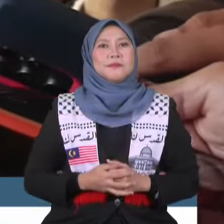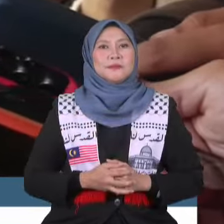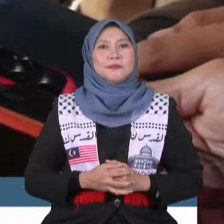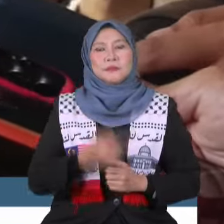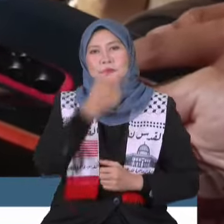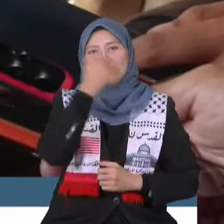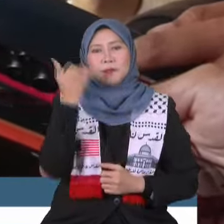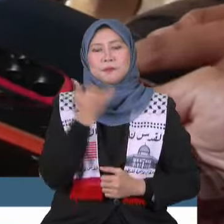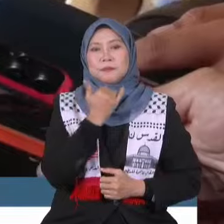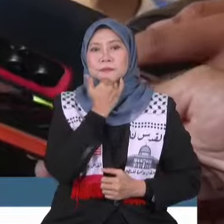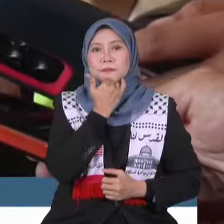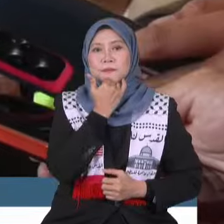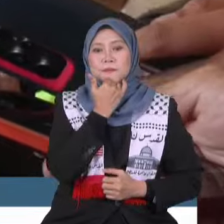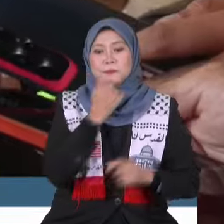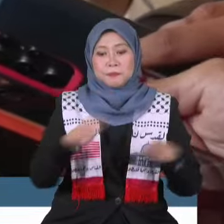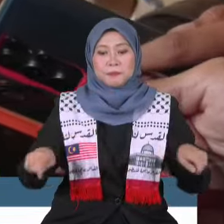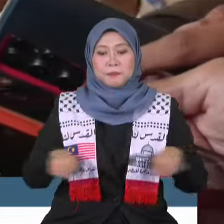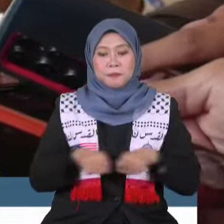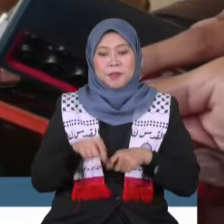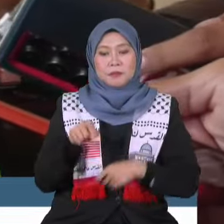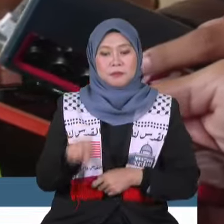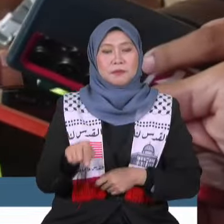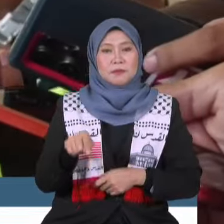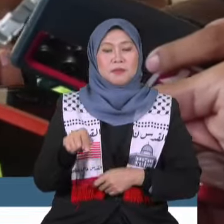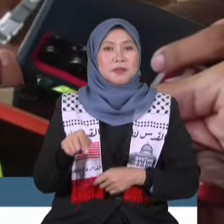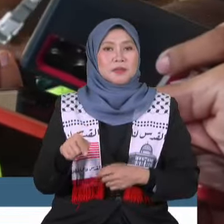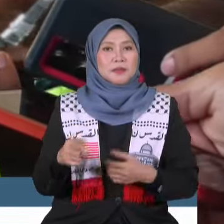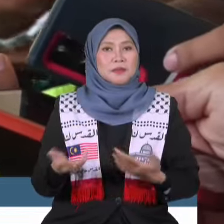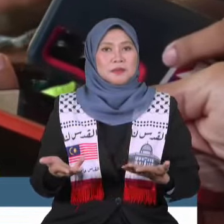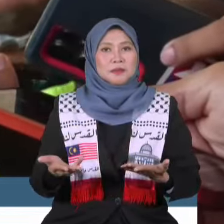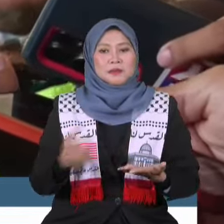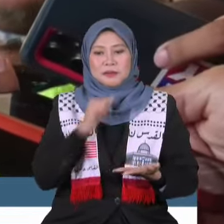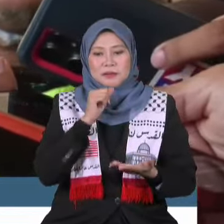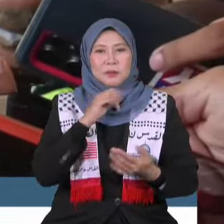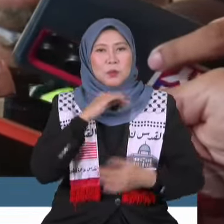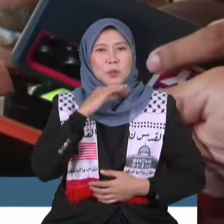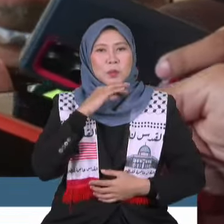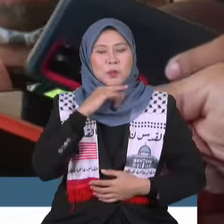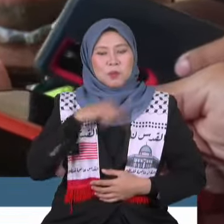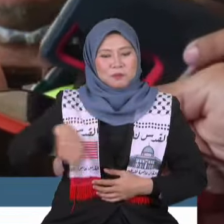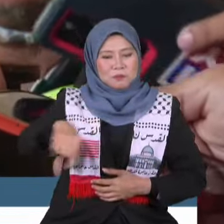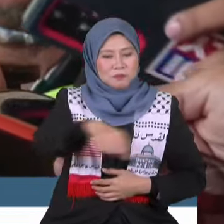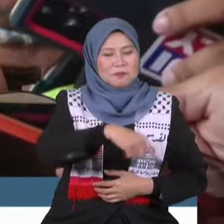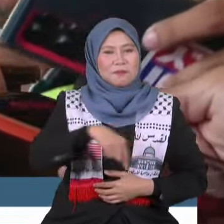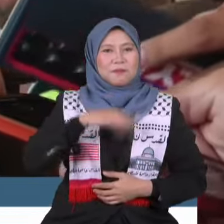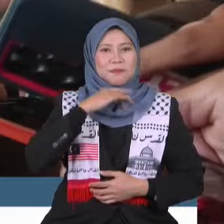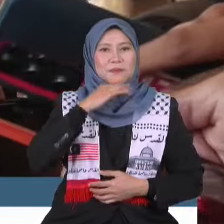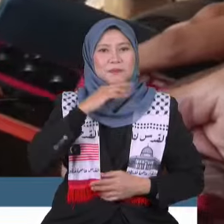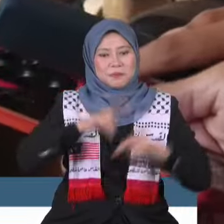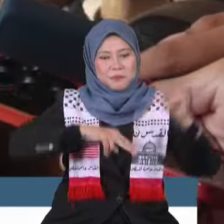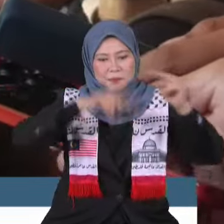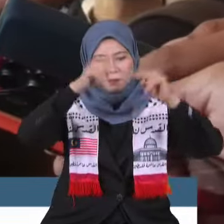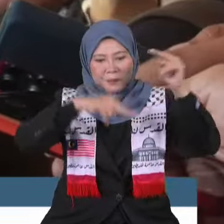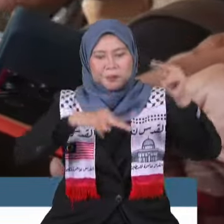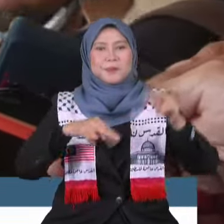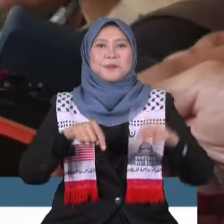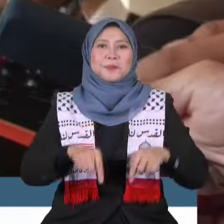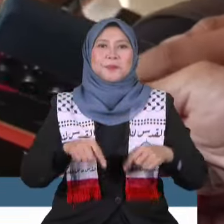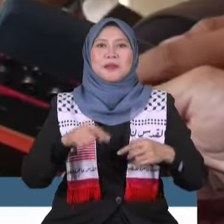mengenai kesalahan tempat yang tidak bersih dari segi